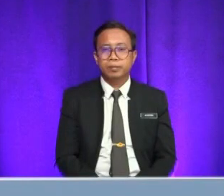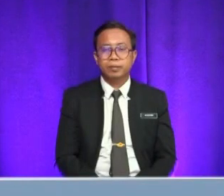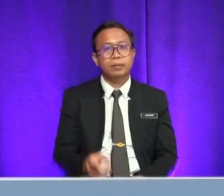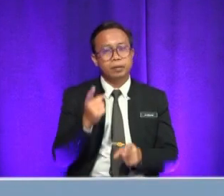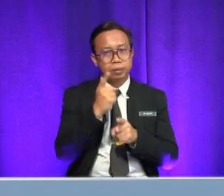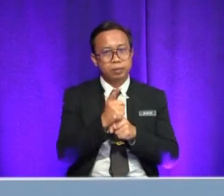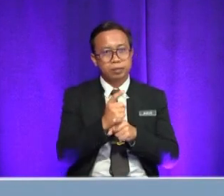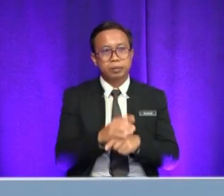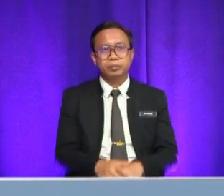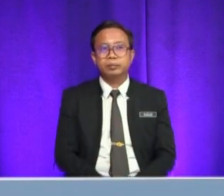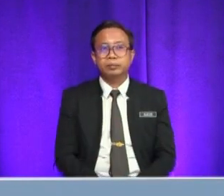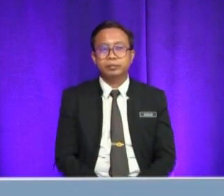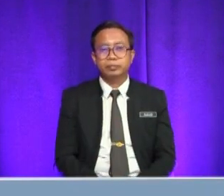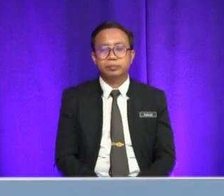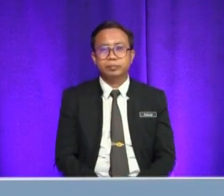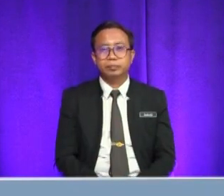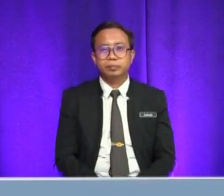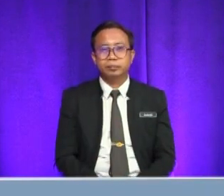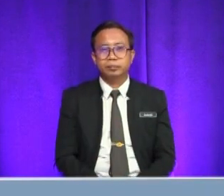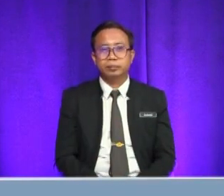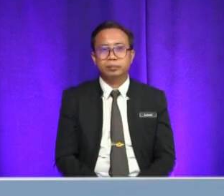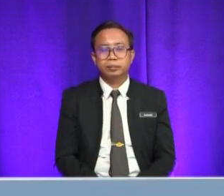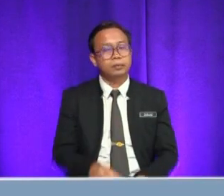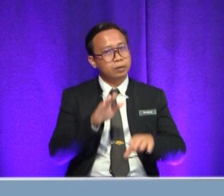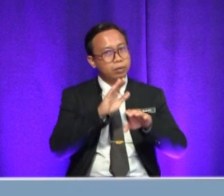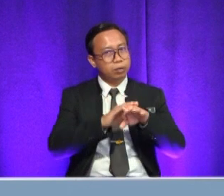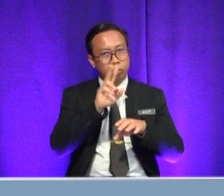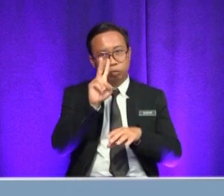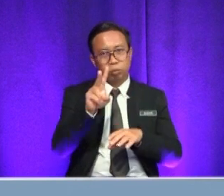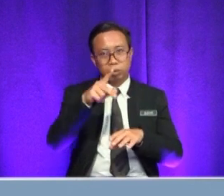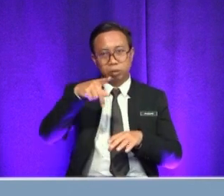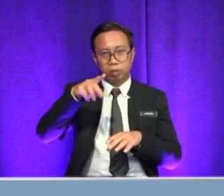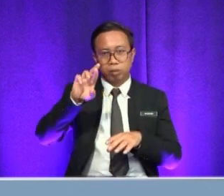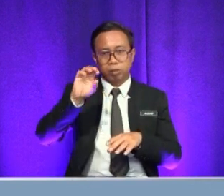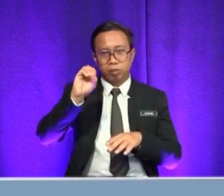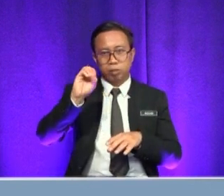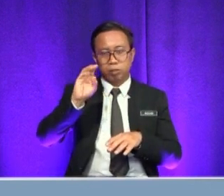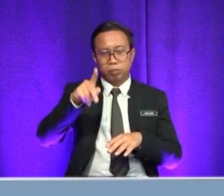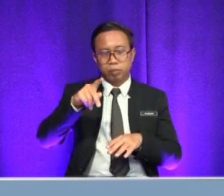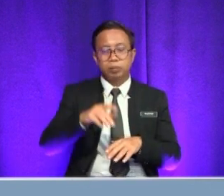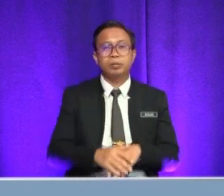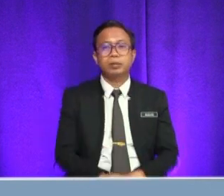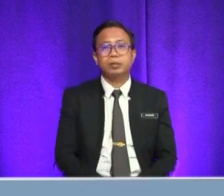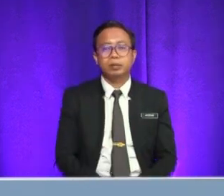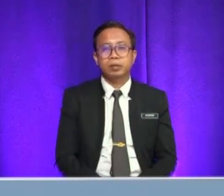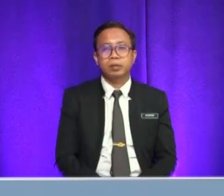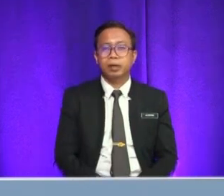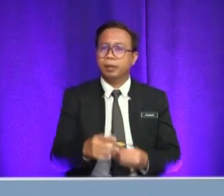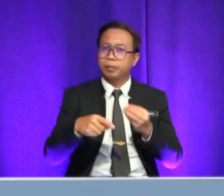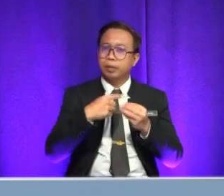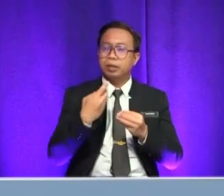Betul cikgu. Okey, betul. Okey, sebab sentuh kedua-dua prop setiap hujung fuse cartridge apabila kita nak